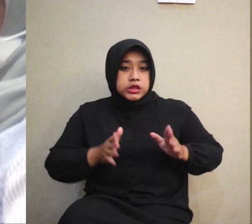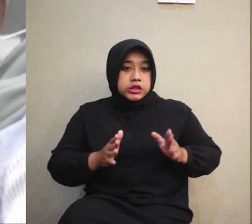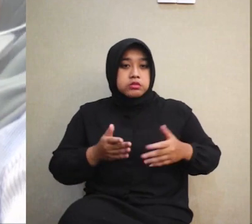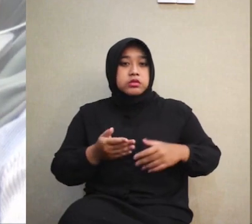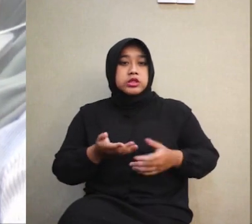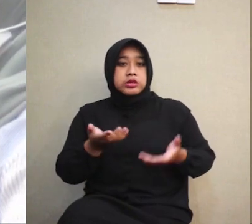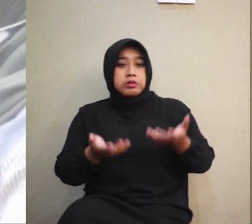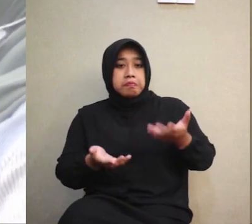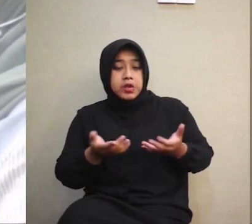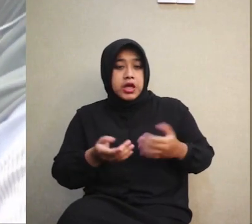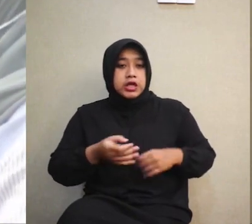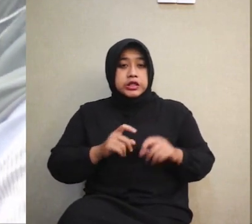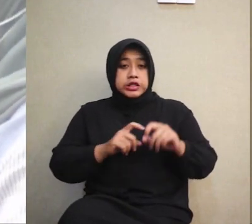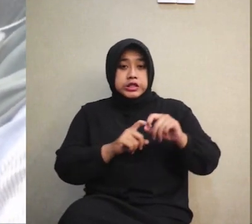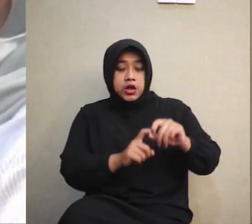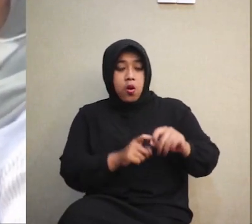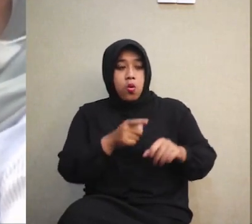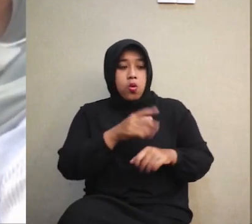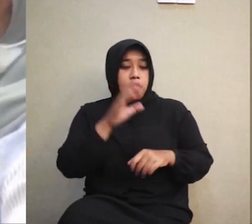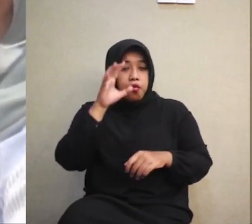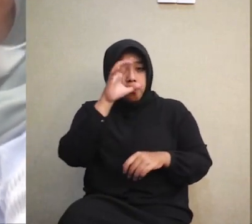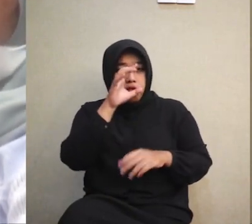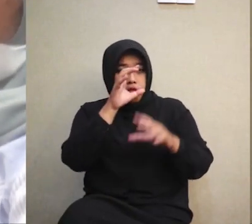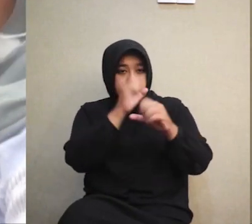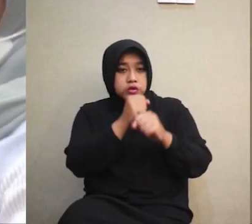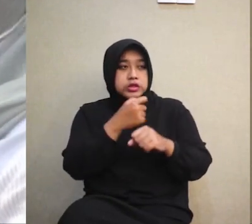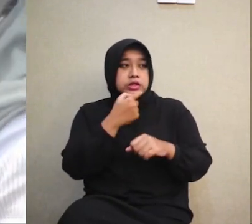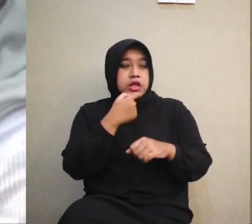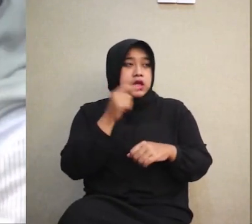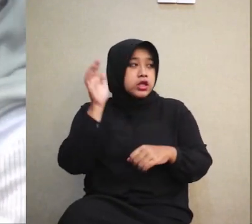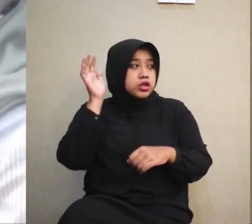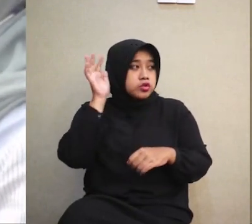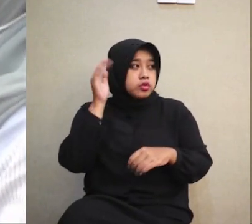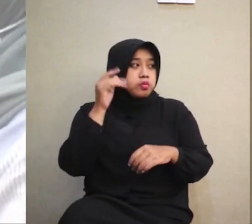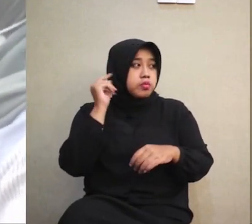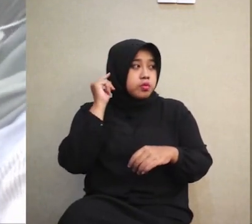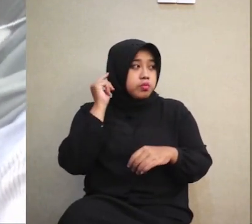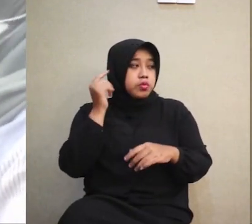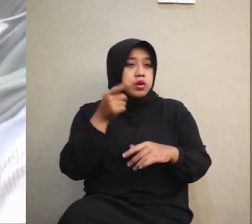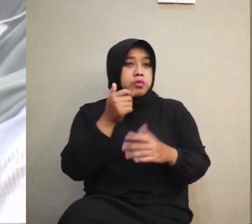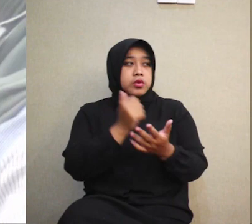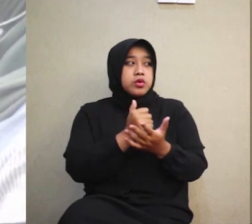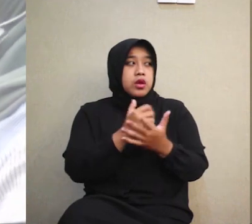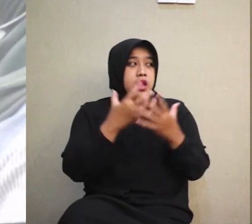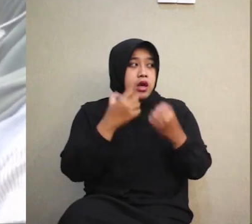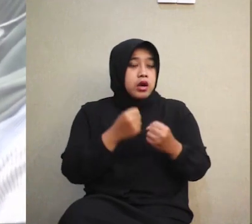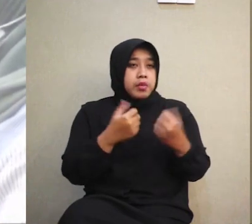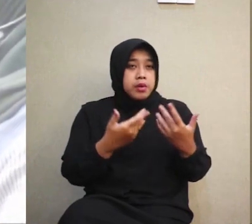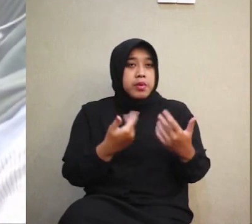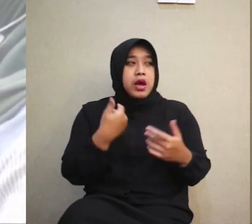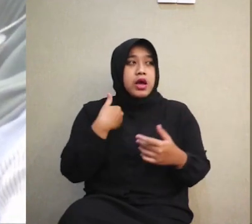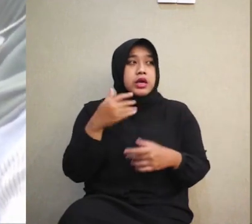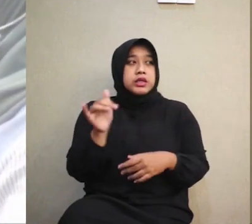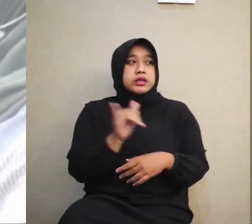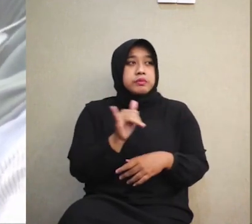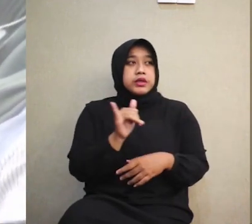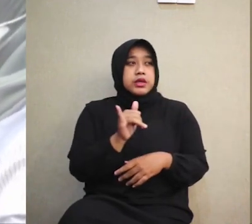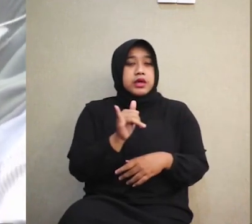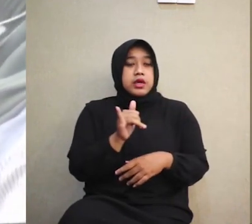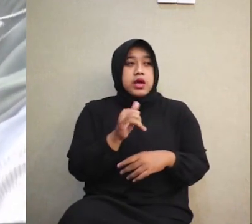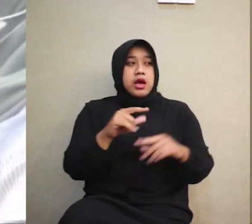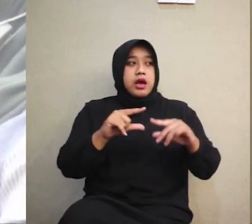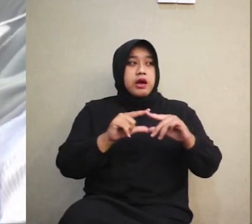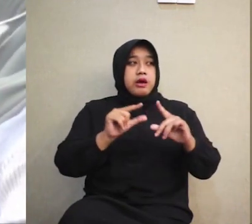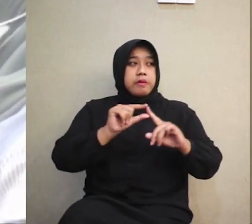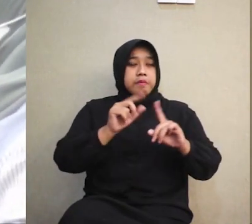konsennya ke Isuzu perempuan anak Dan disabilitas harapannya begitu gitu Jadi kalau kemudian ada apa pernah hukum